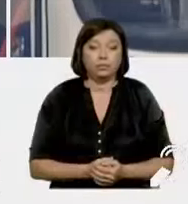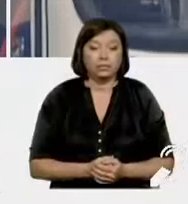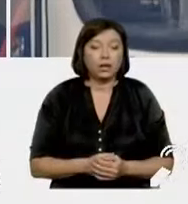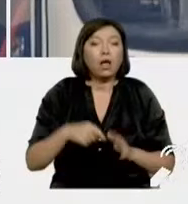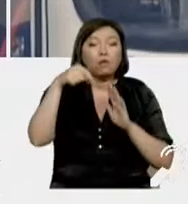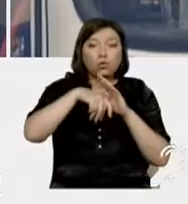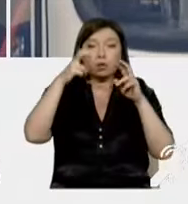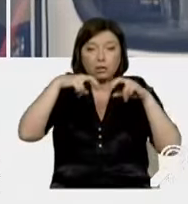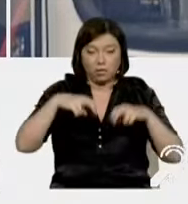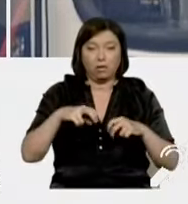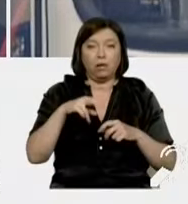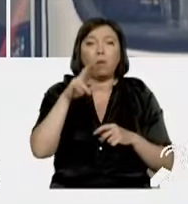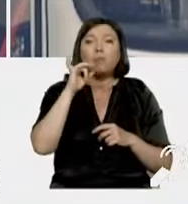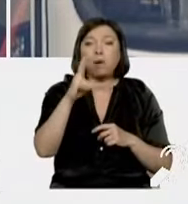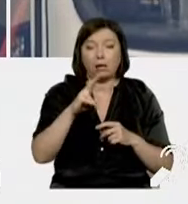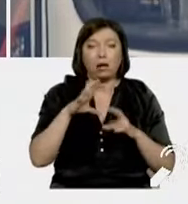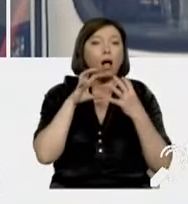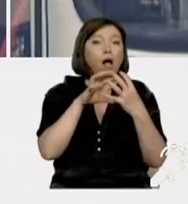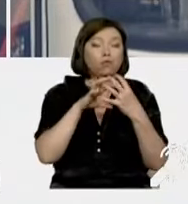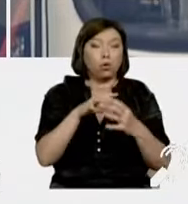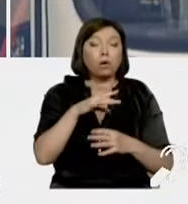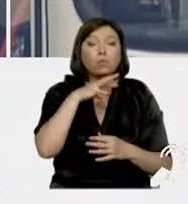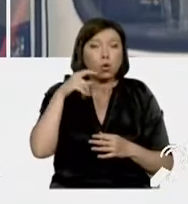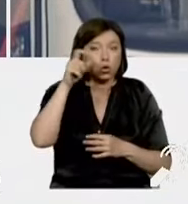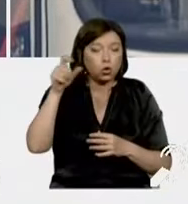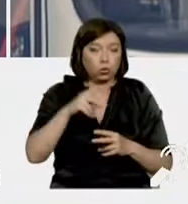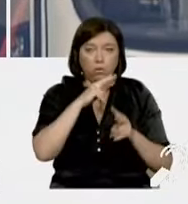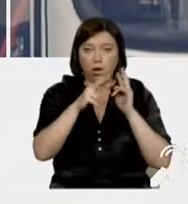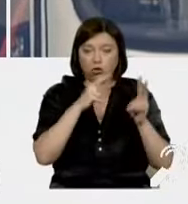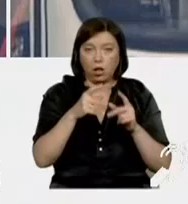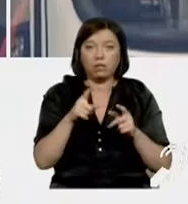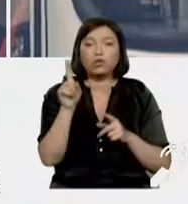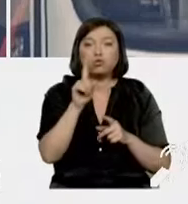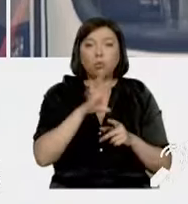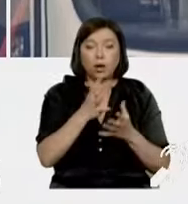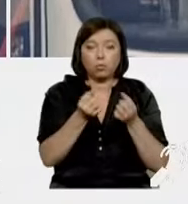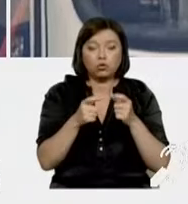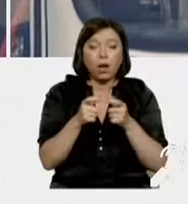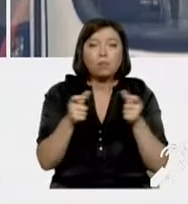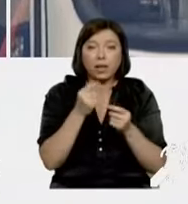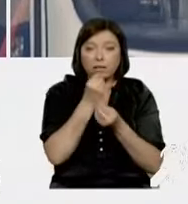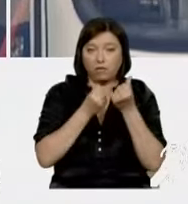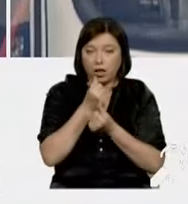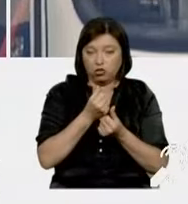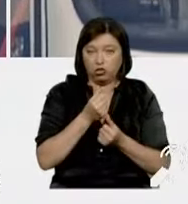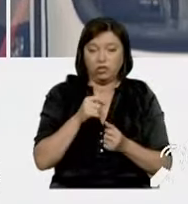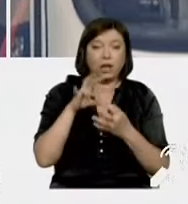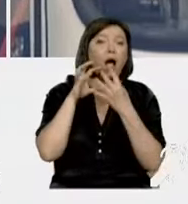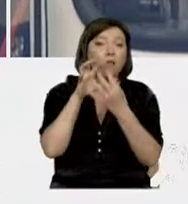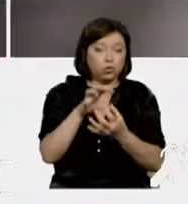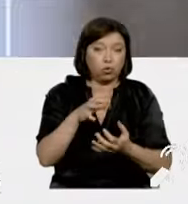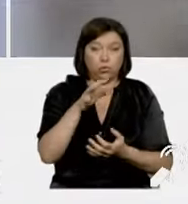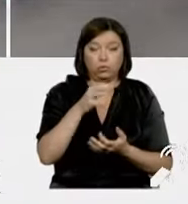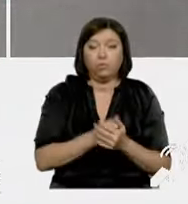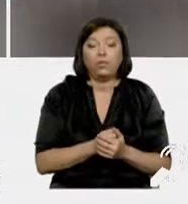Ancheta internă la parcul urban de autobuze după ce mai mulți pasageri ar fi primit bilete false în mijloacele de transport public din